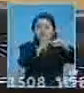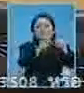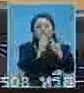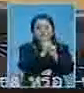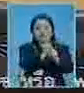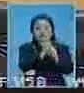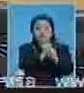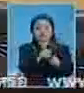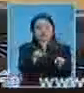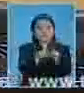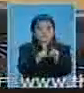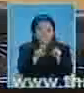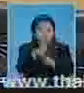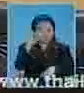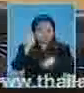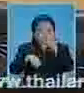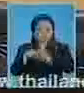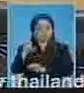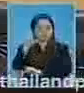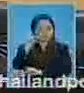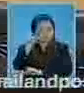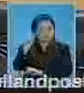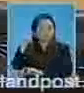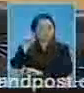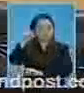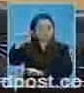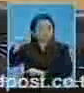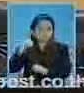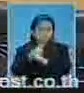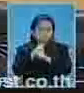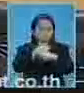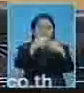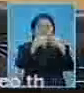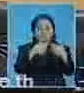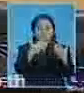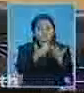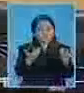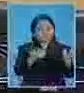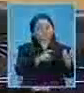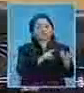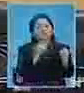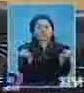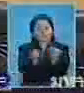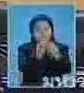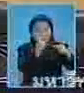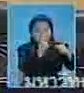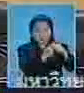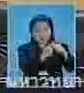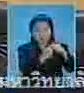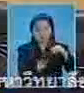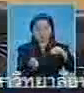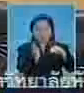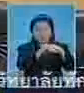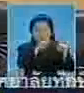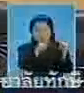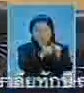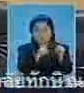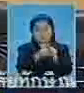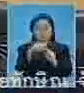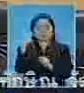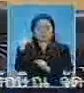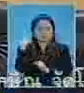ท่ากับประมาณ 19-20% ของต้นทุนก็จะส่งผลโดยตรงให้กับผู้ประกอบ